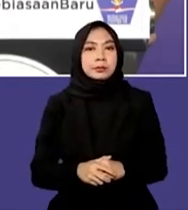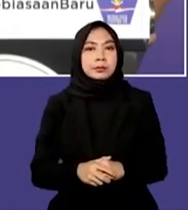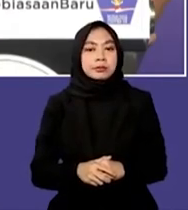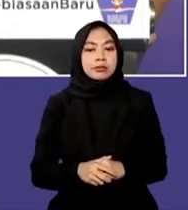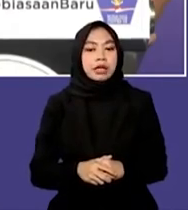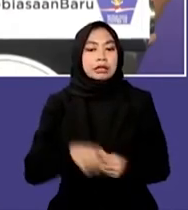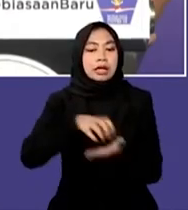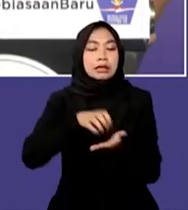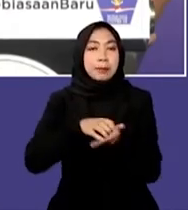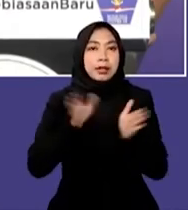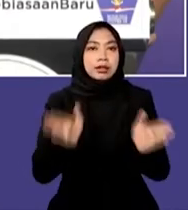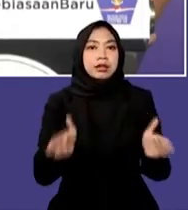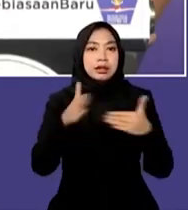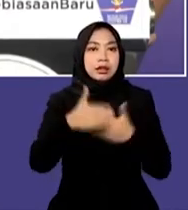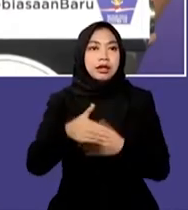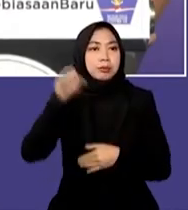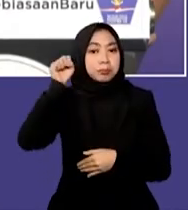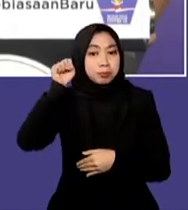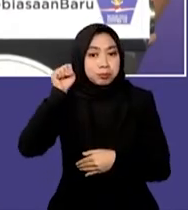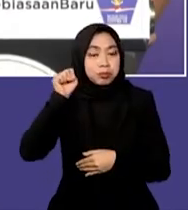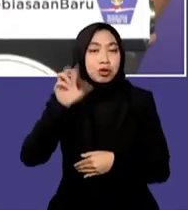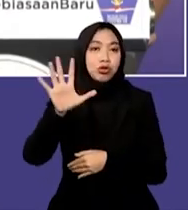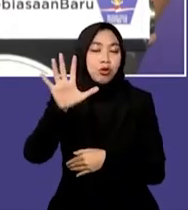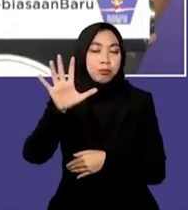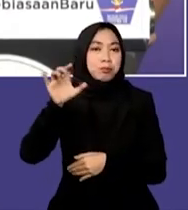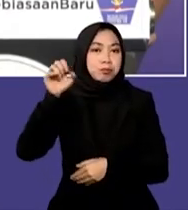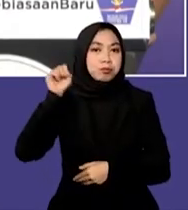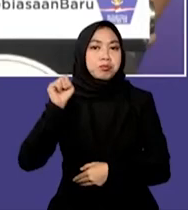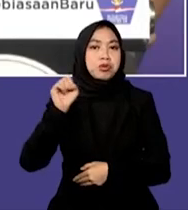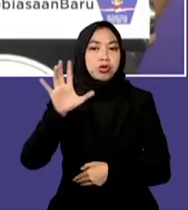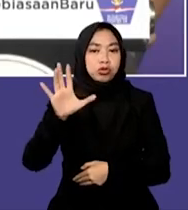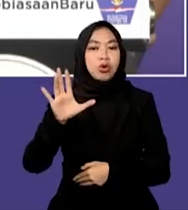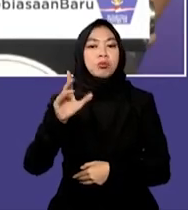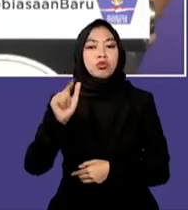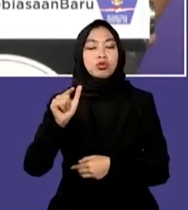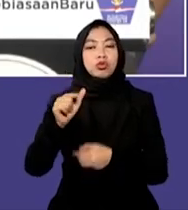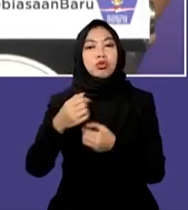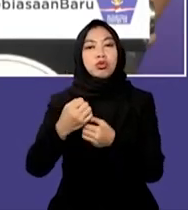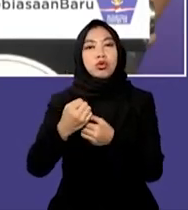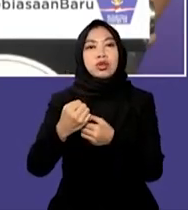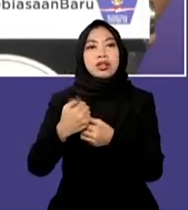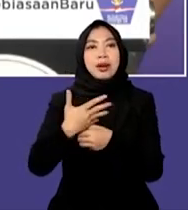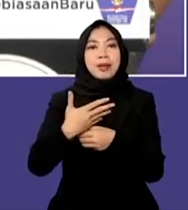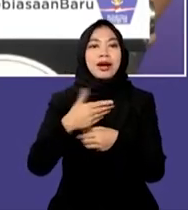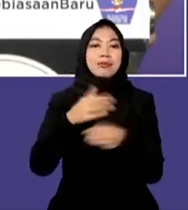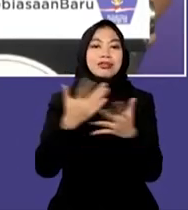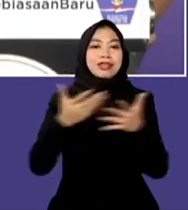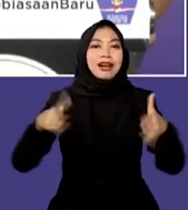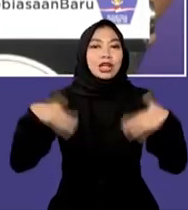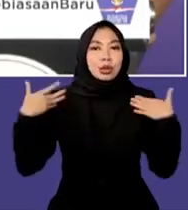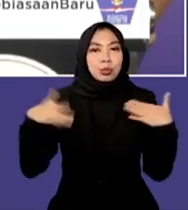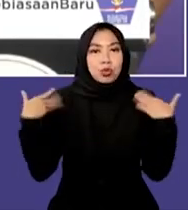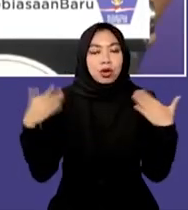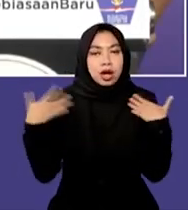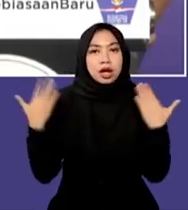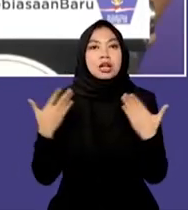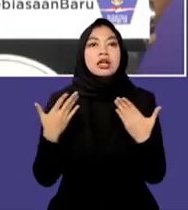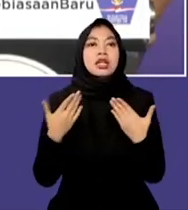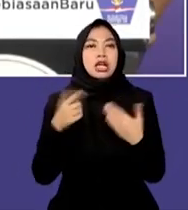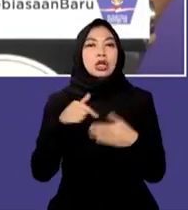karakteristik penting dan kontribusi penting terutama dalam memberikan hiburan kepada masyarakat